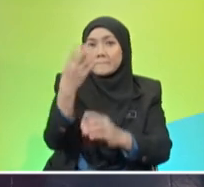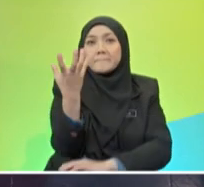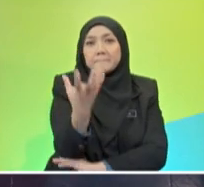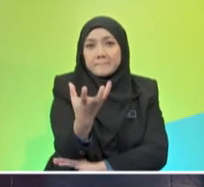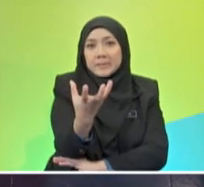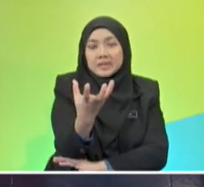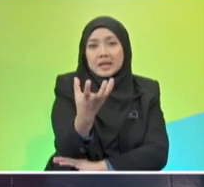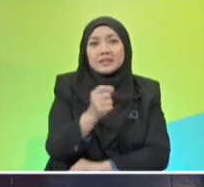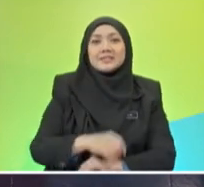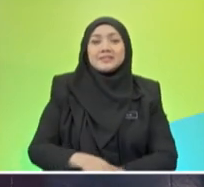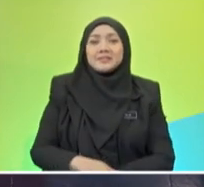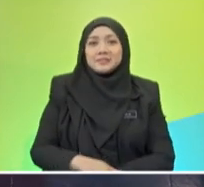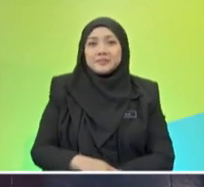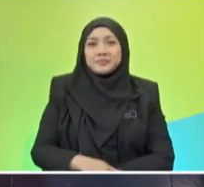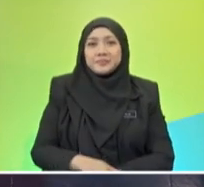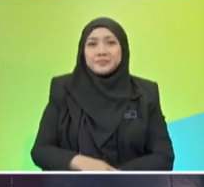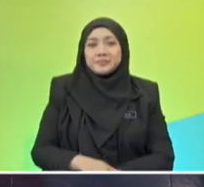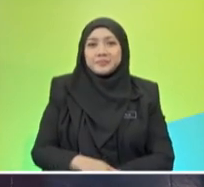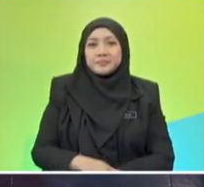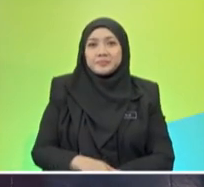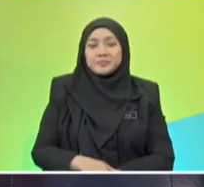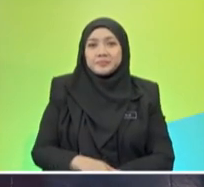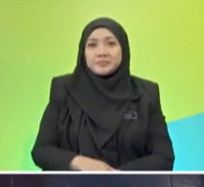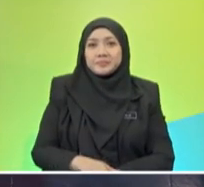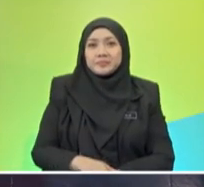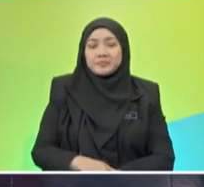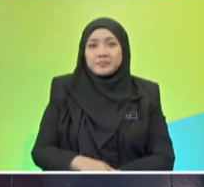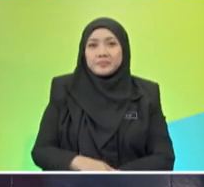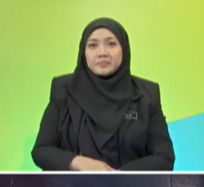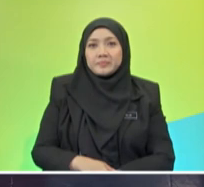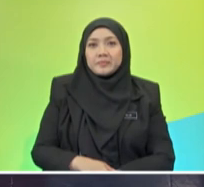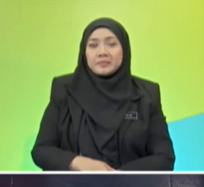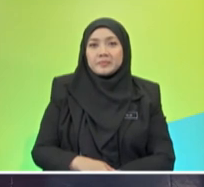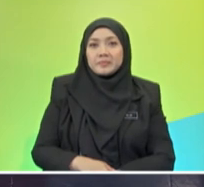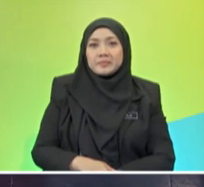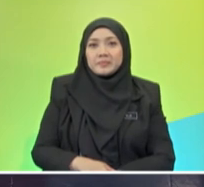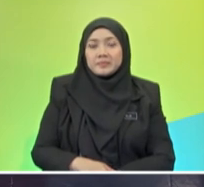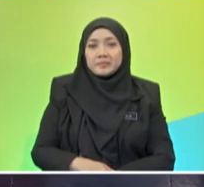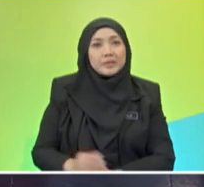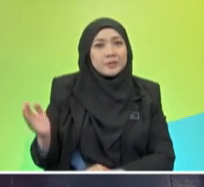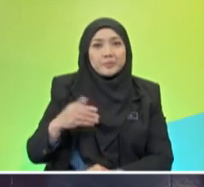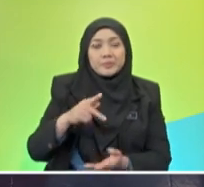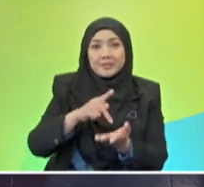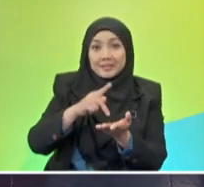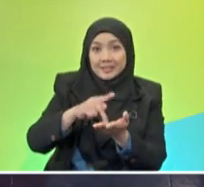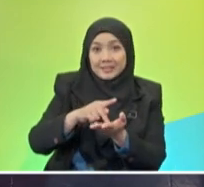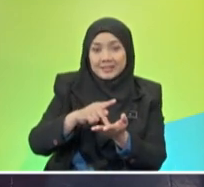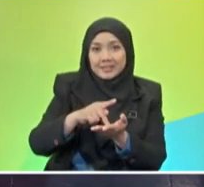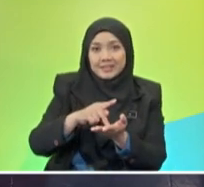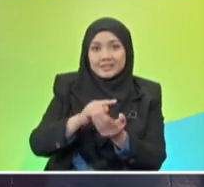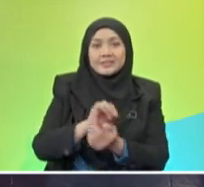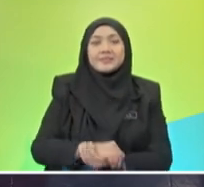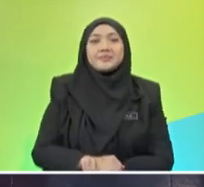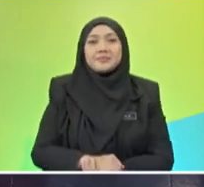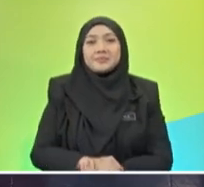betul. Okey. Baiklah. Lagi dua balang, cikgu. Dua balang lagi yang belum ada nombor. Okey, semua sedia? Okey,